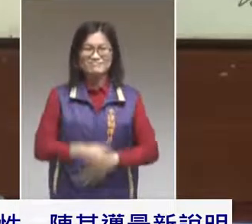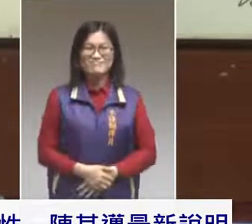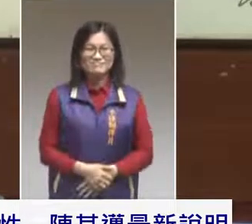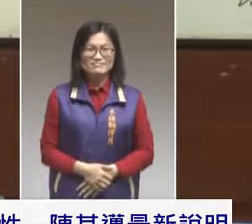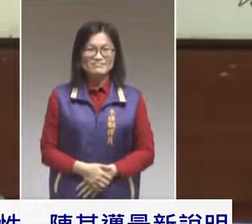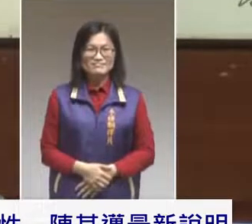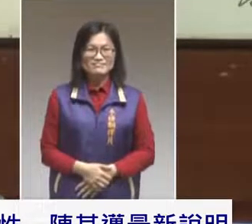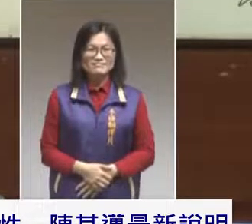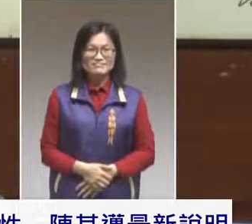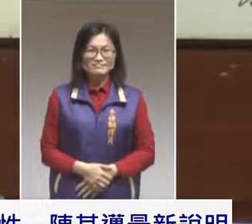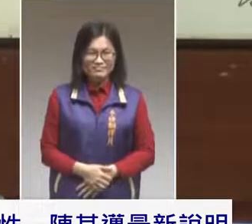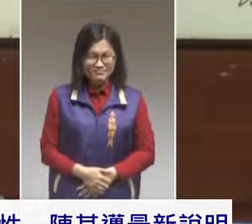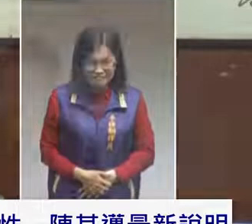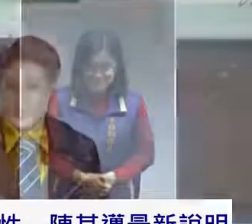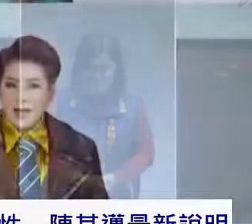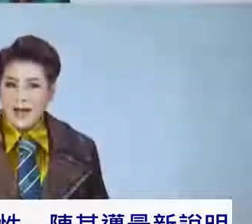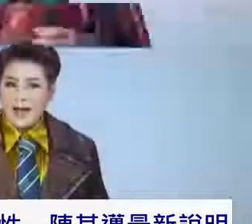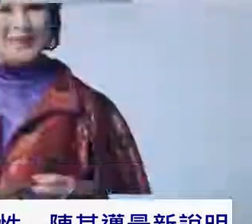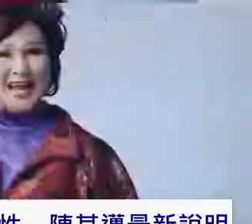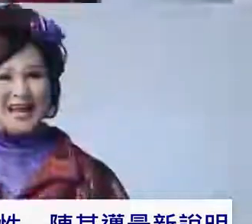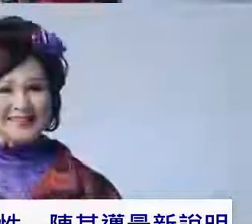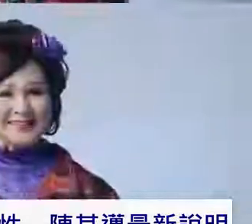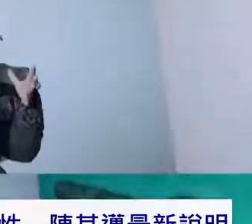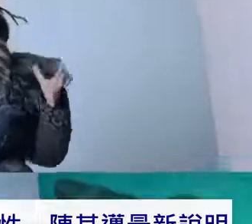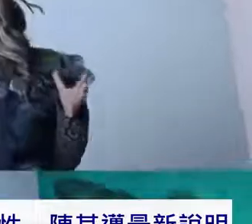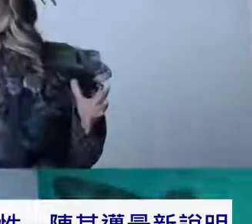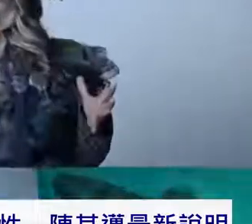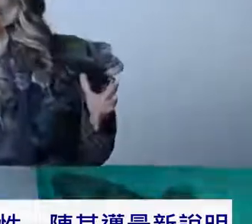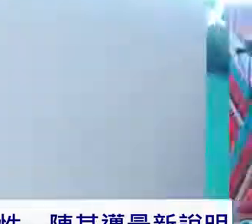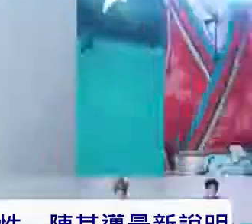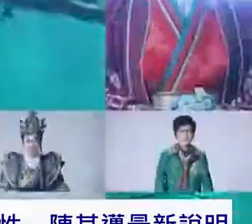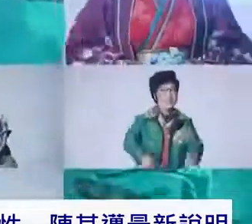好，谢谢大家。谢谢。